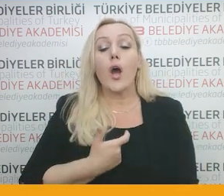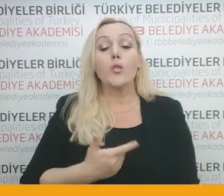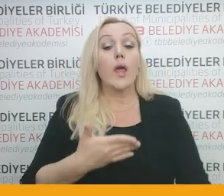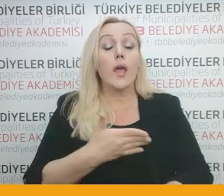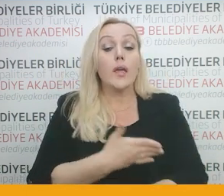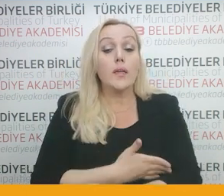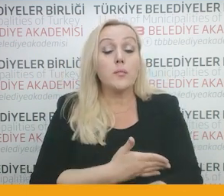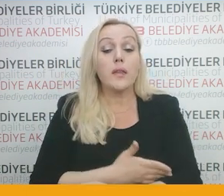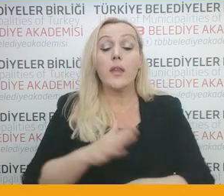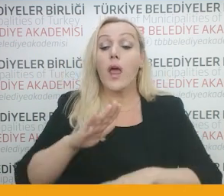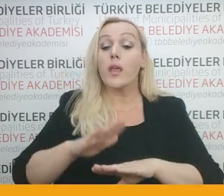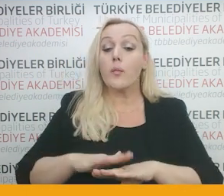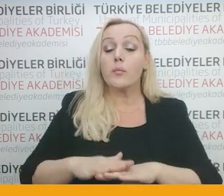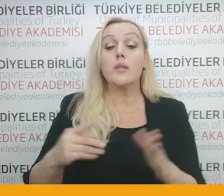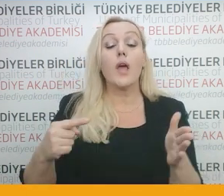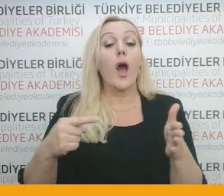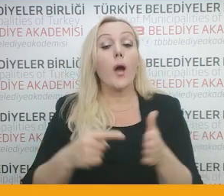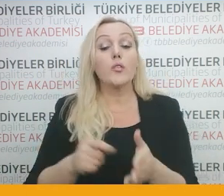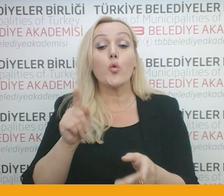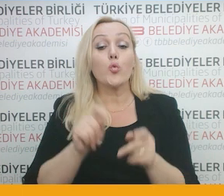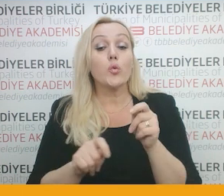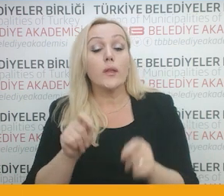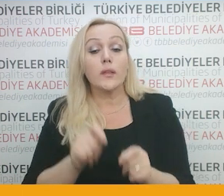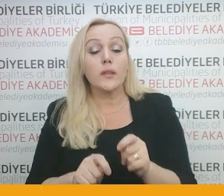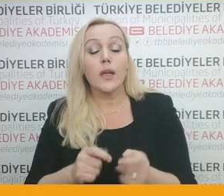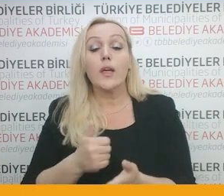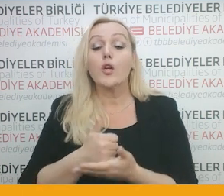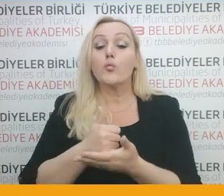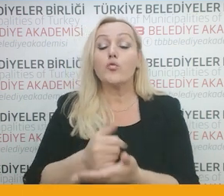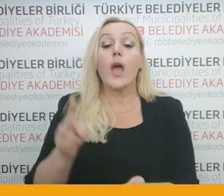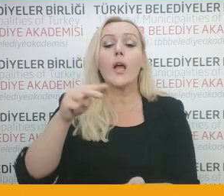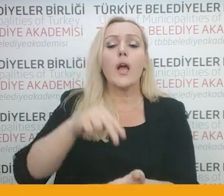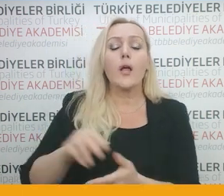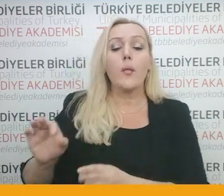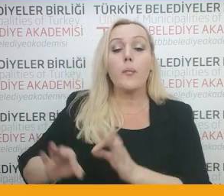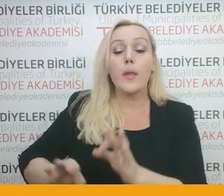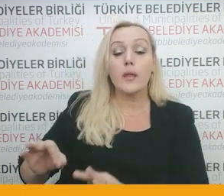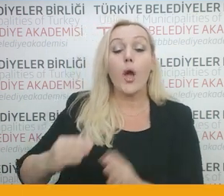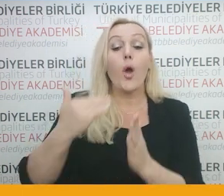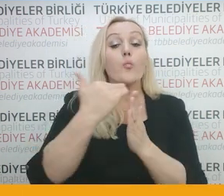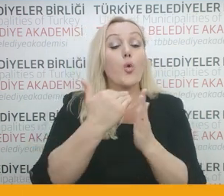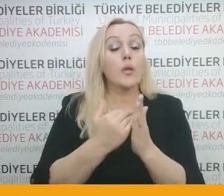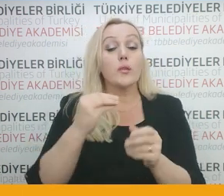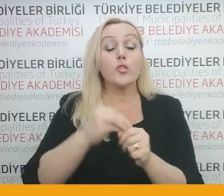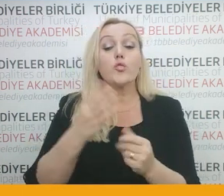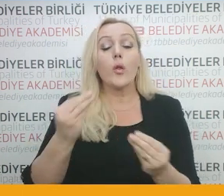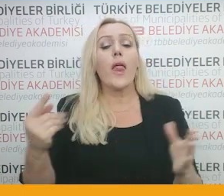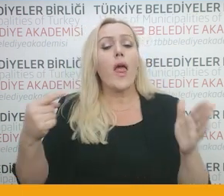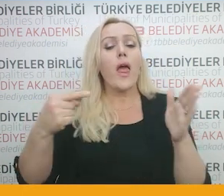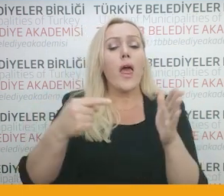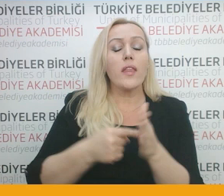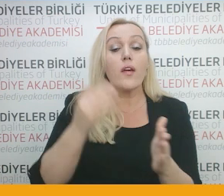hizmetlerin yerine getirilmesi amacıyla kullanılır. Bütçeler kalkınma planı ve programlarda yer alan politika, hedef ve önceliklerine uygun